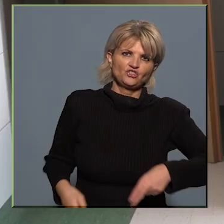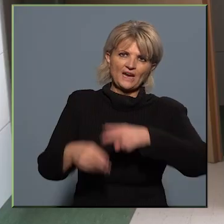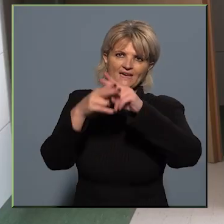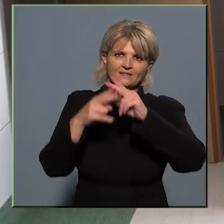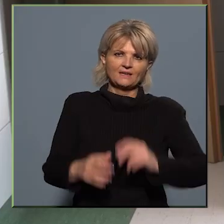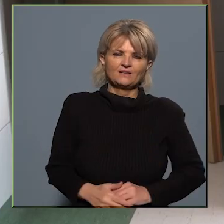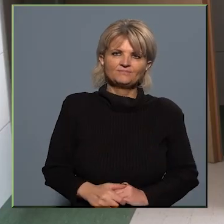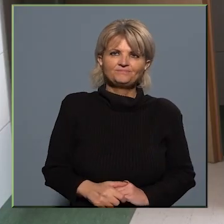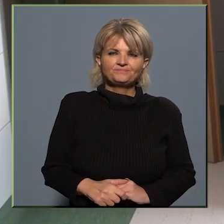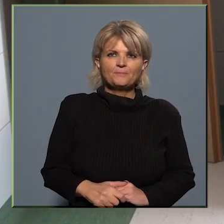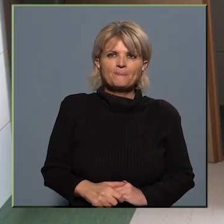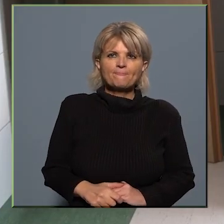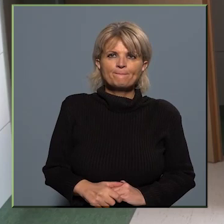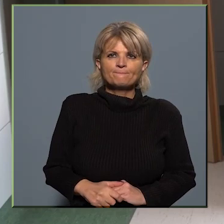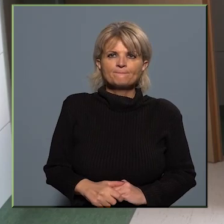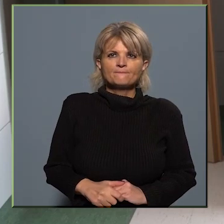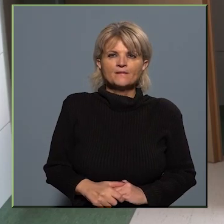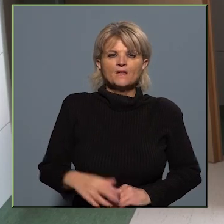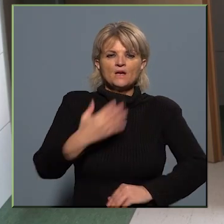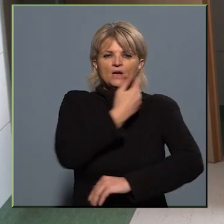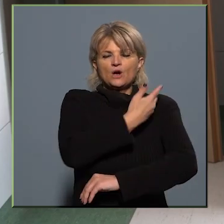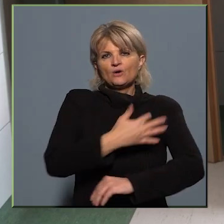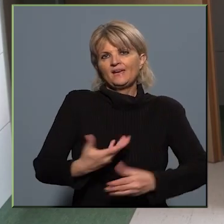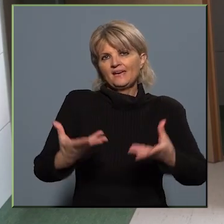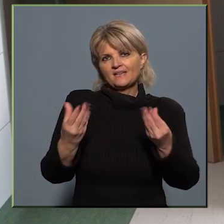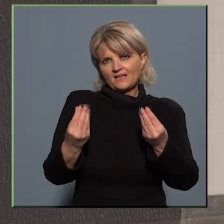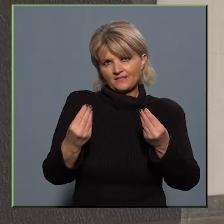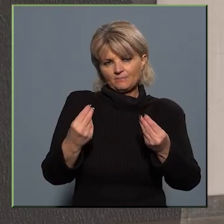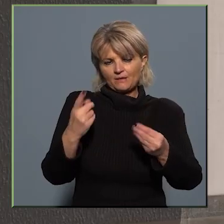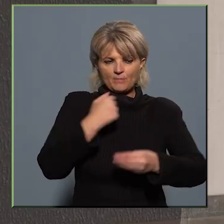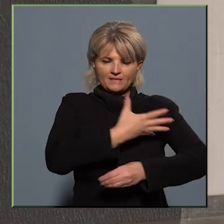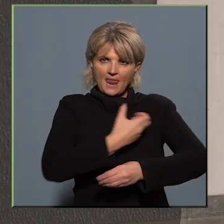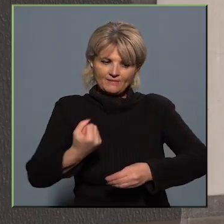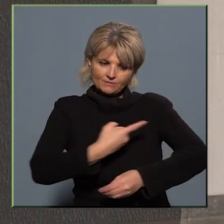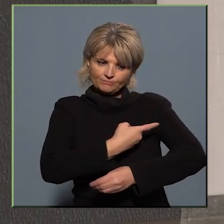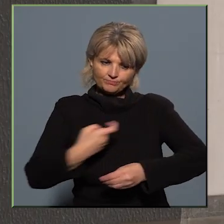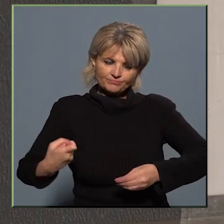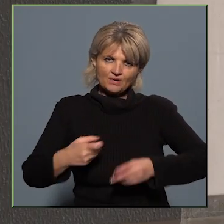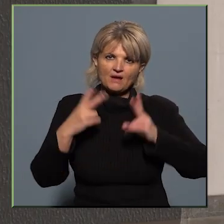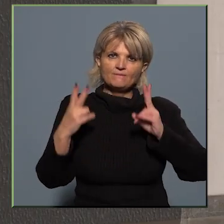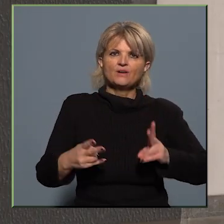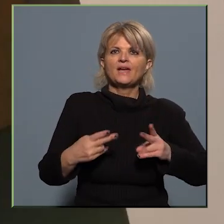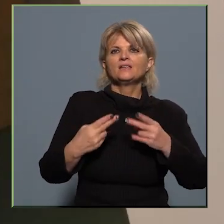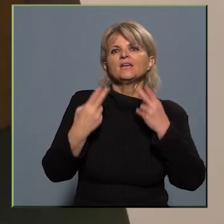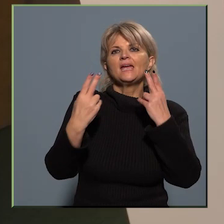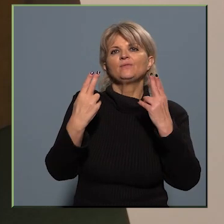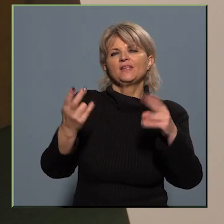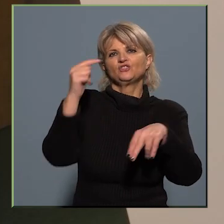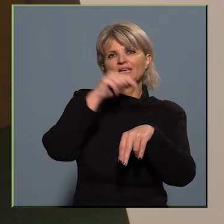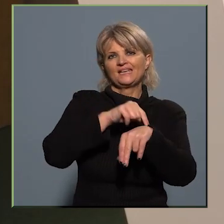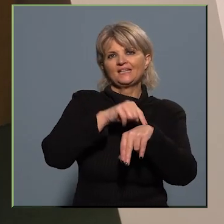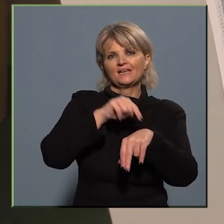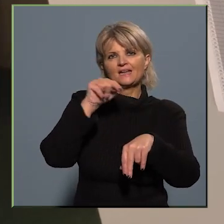majd elősegíteni. Ugye maga a vérkészítmény, tehát amit a levet vérből előállítanak, annak van egy szavatosság ideje.